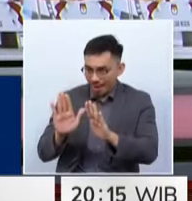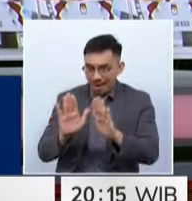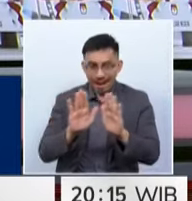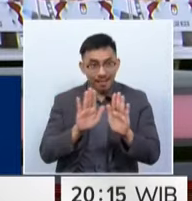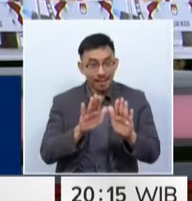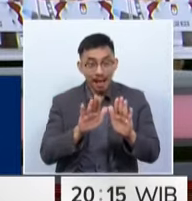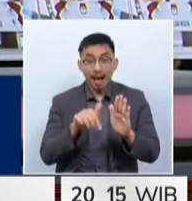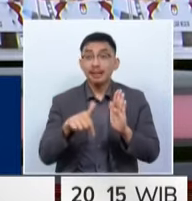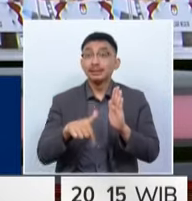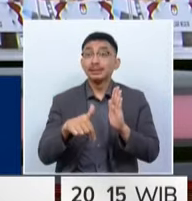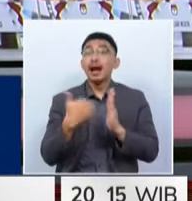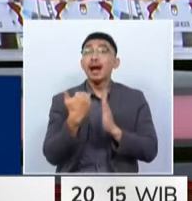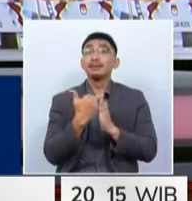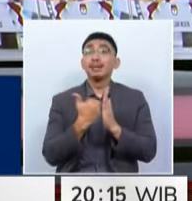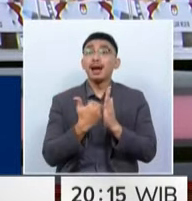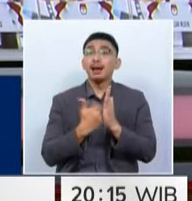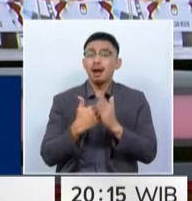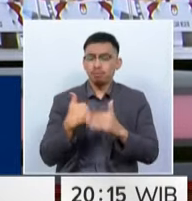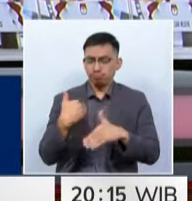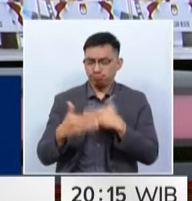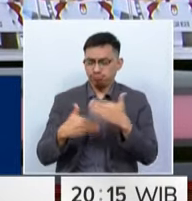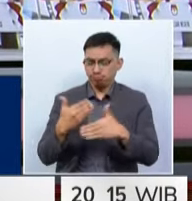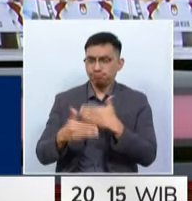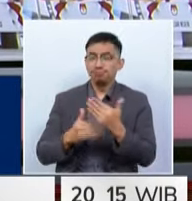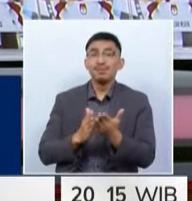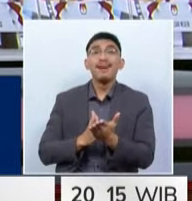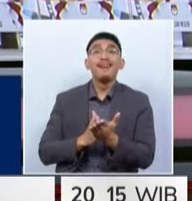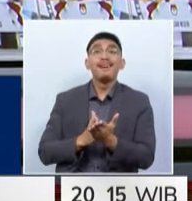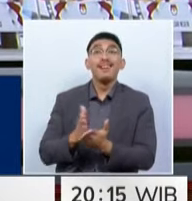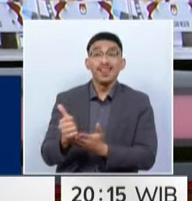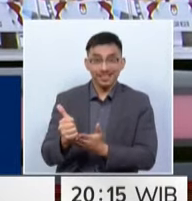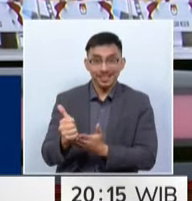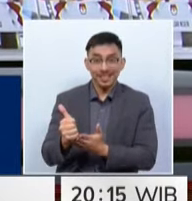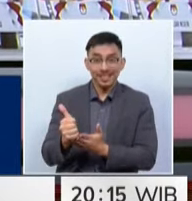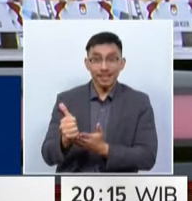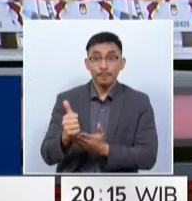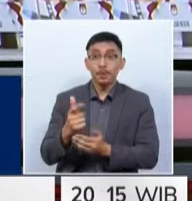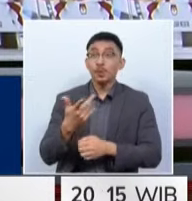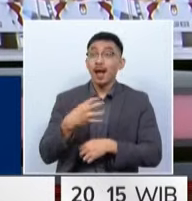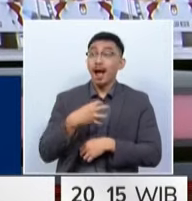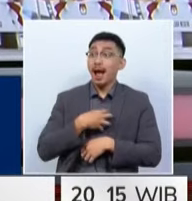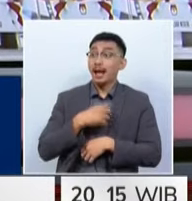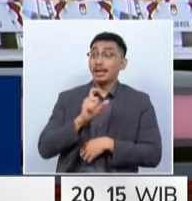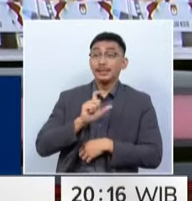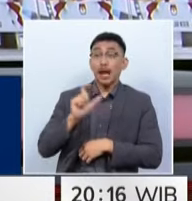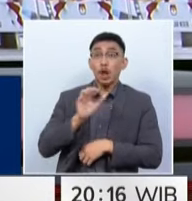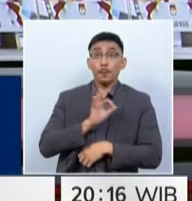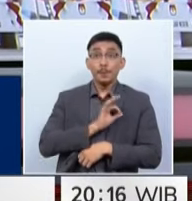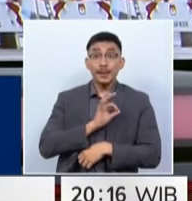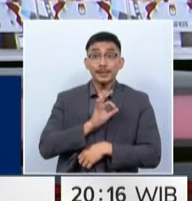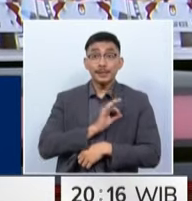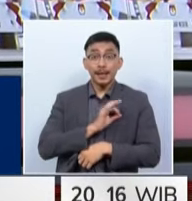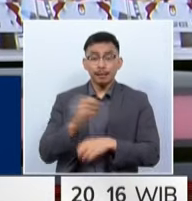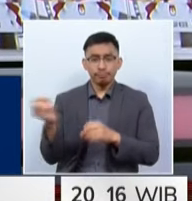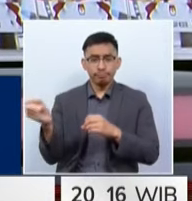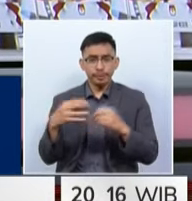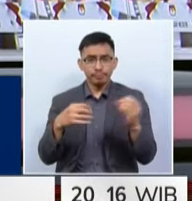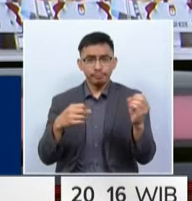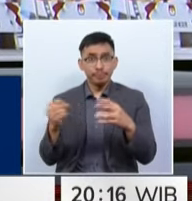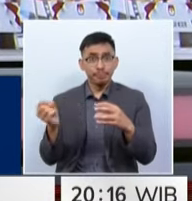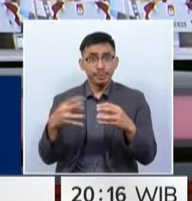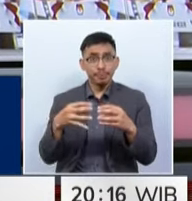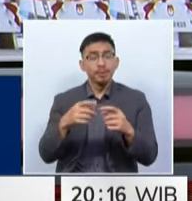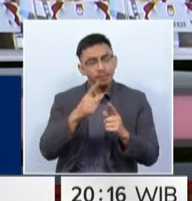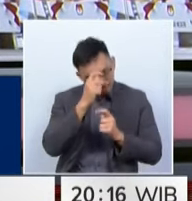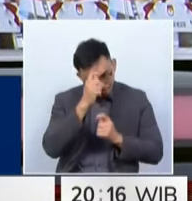berlangsung dengan kond dan menghormati hak berbicara calon presiden yang sedang berbicaraa ya dan untuk segmen ketiga ini pertanyaan